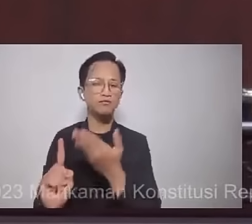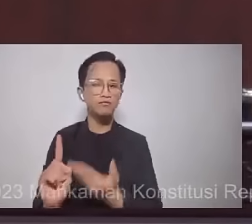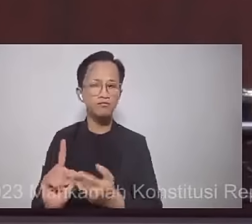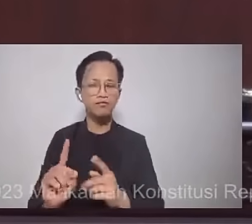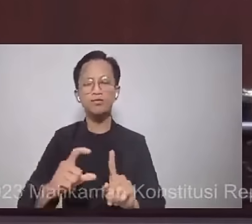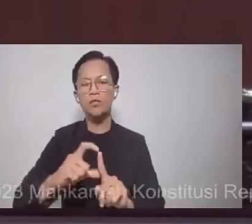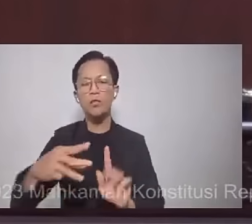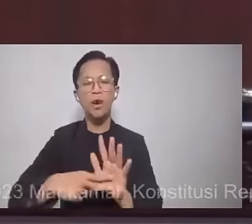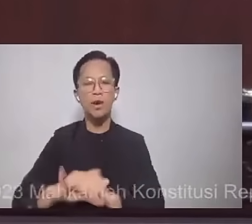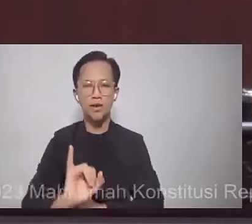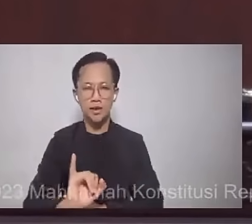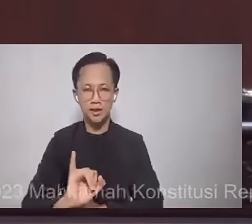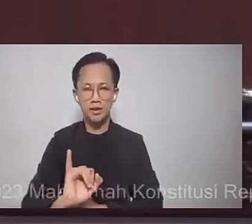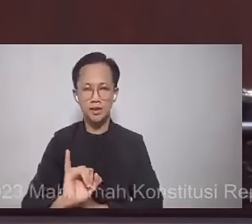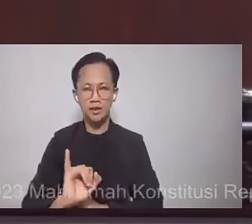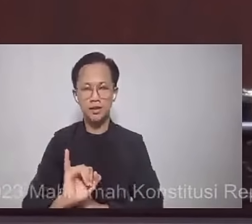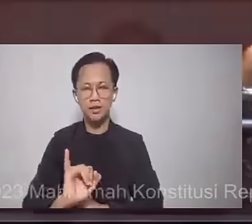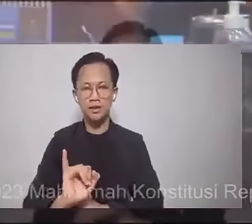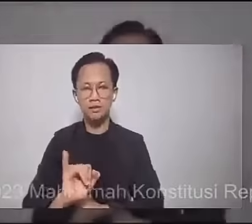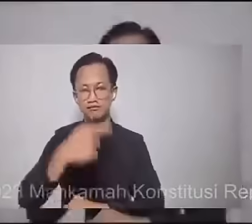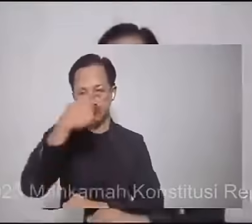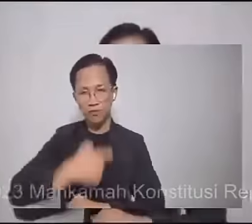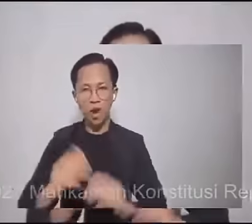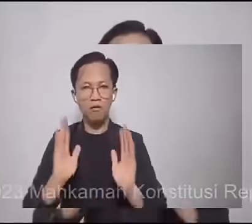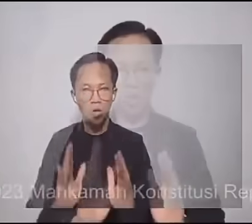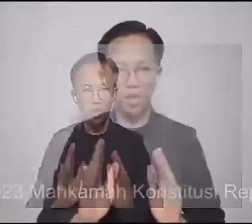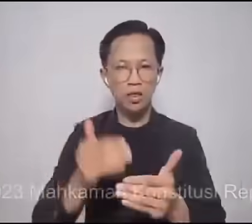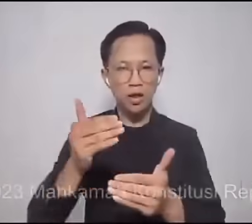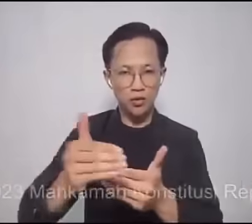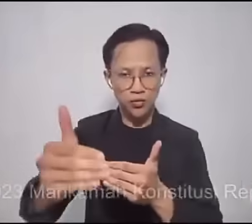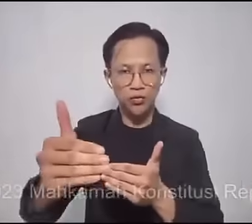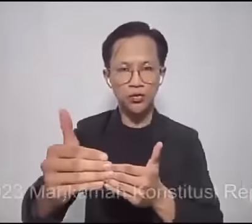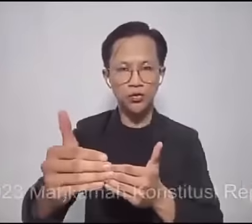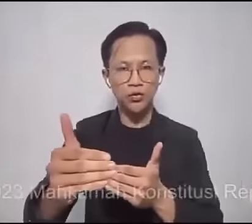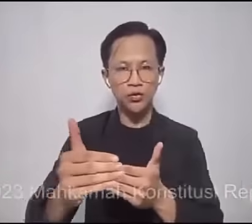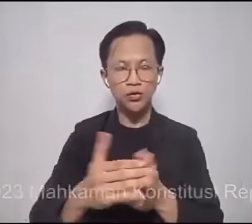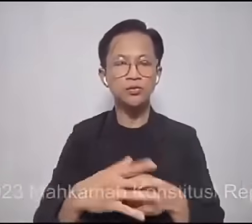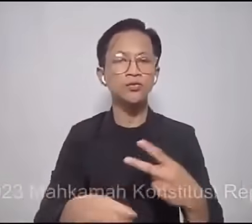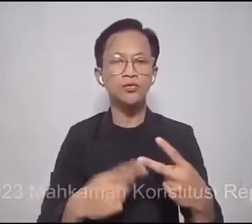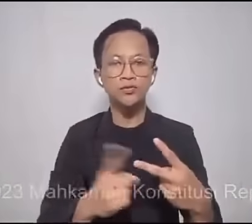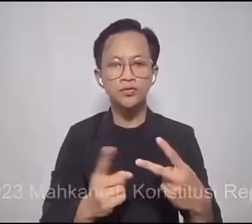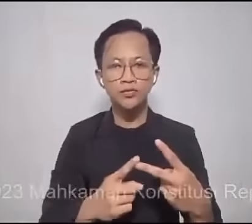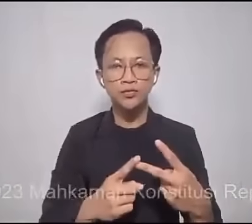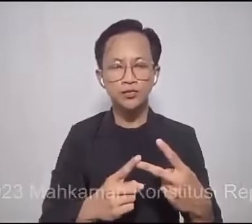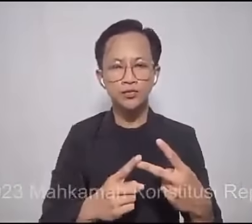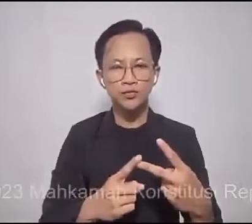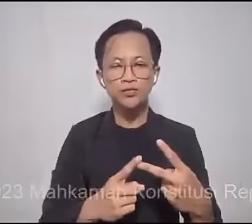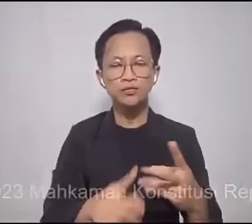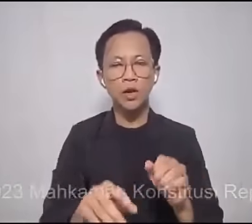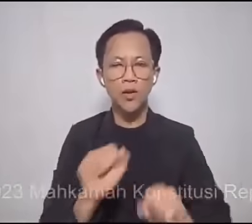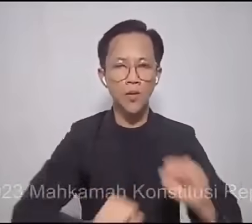Indrayana advokat dan seterusnya dua pergerakan